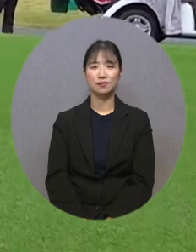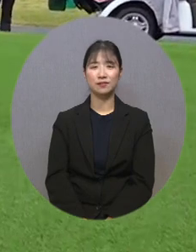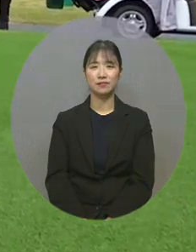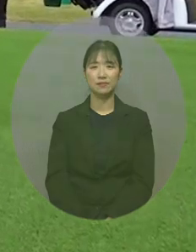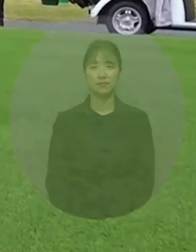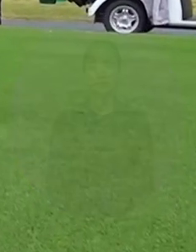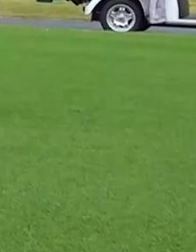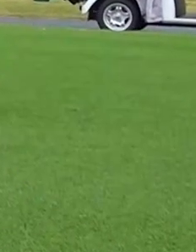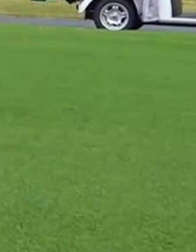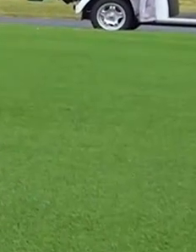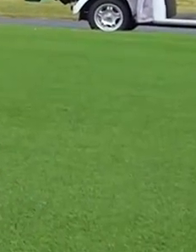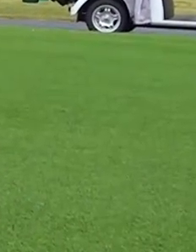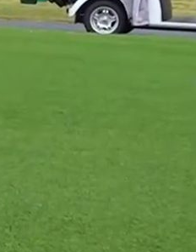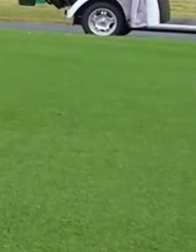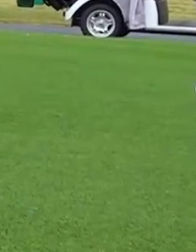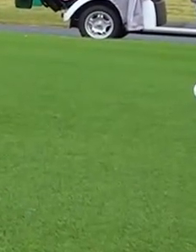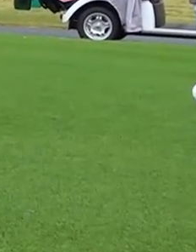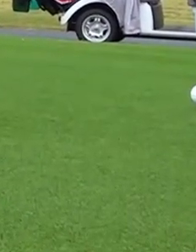던지지 마 4, 5, 6까지